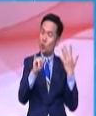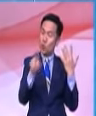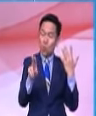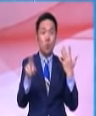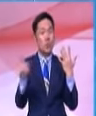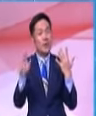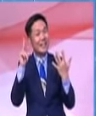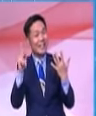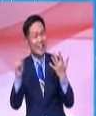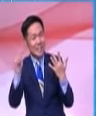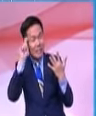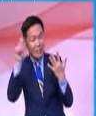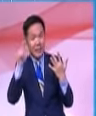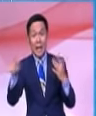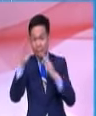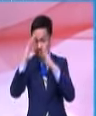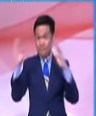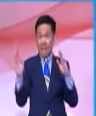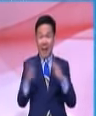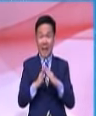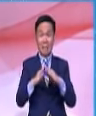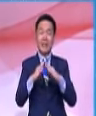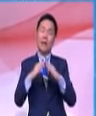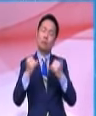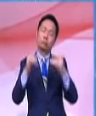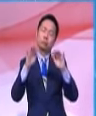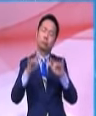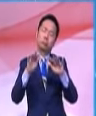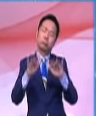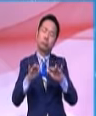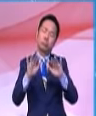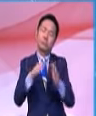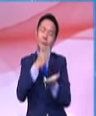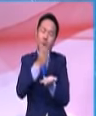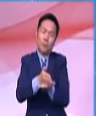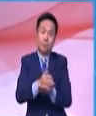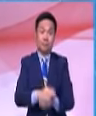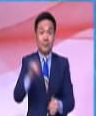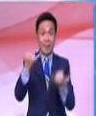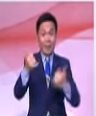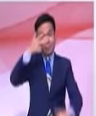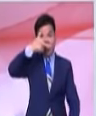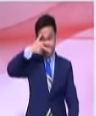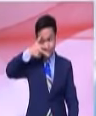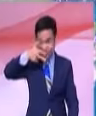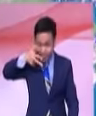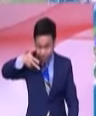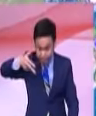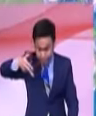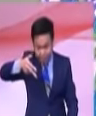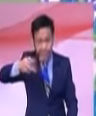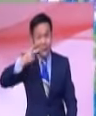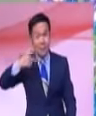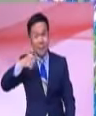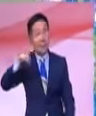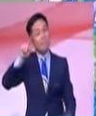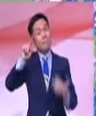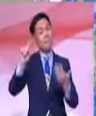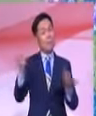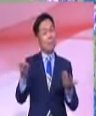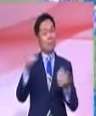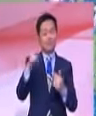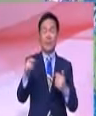sekitar di negeri Pahang pula hujan semakin reda. Bagi paparan imej satelit yang terkini pula, kita boleh pecahkan